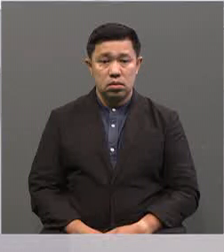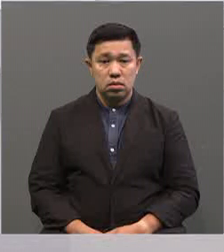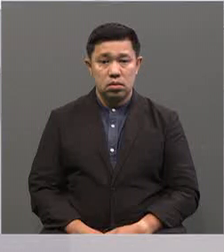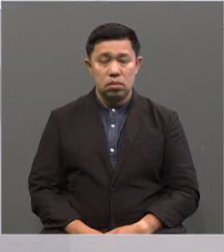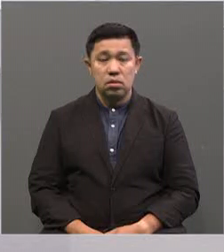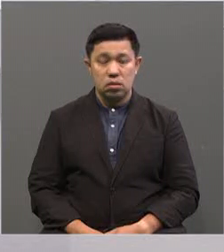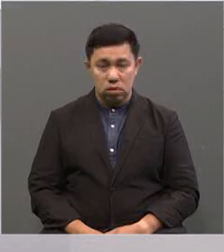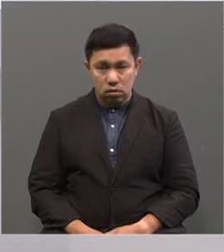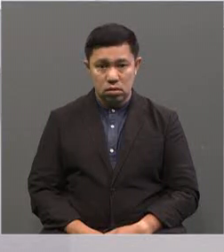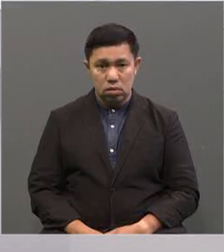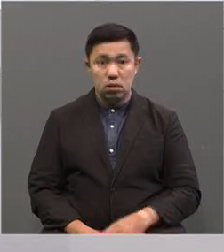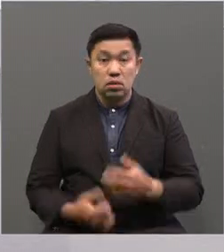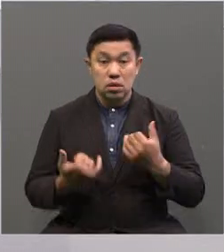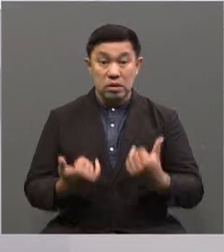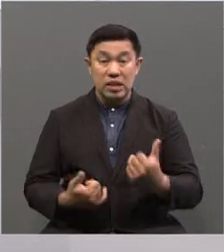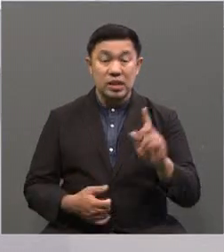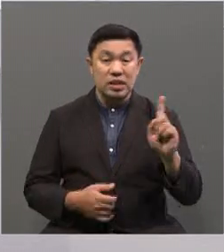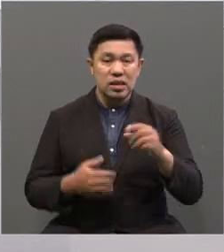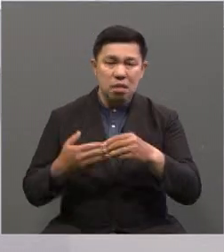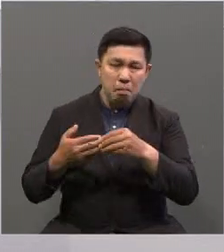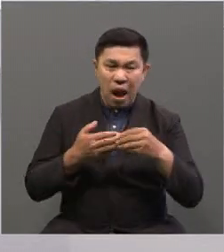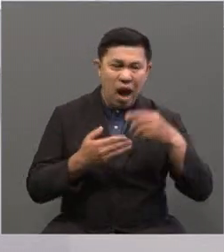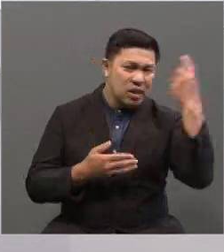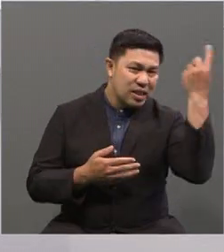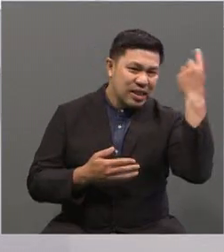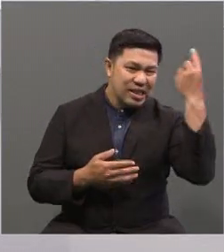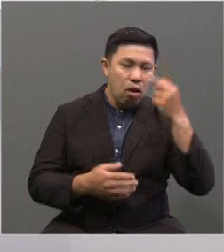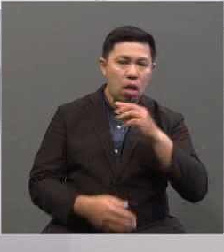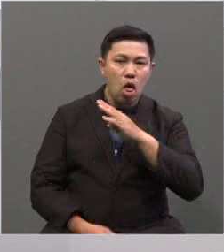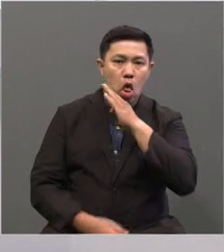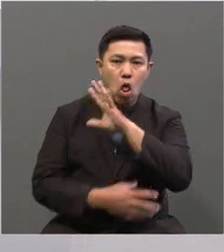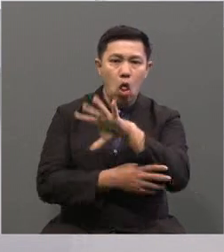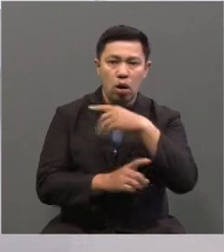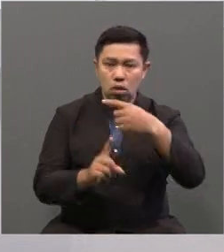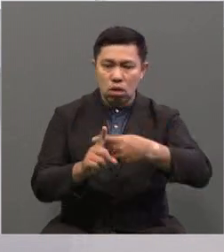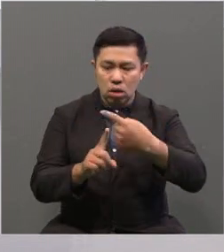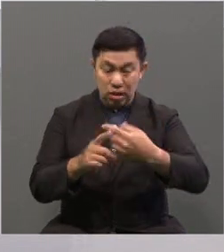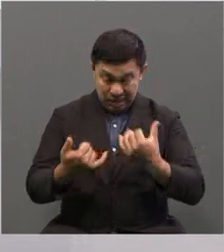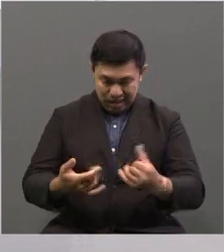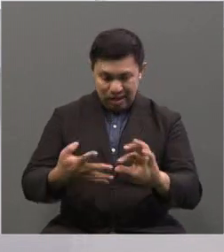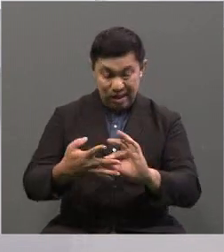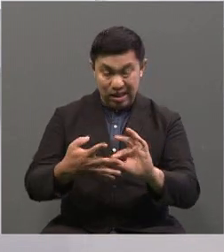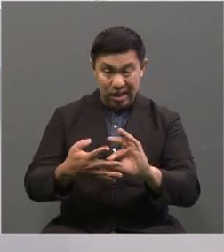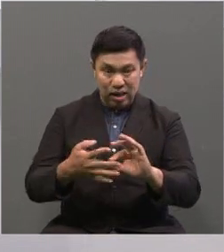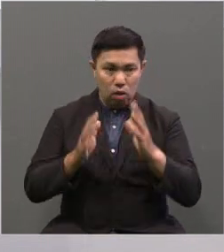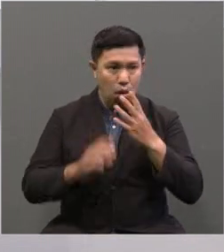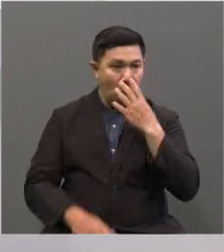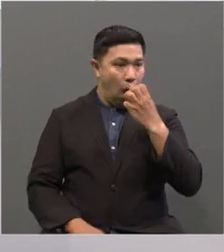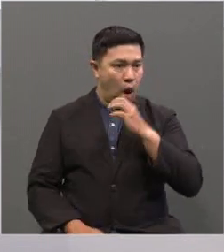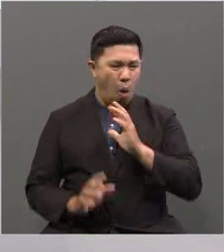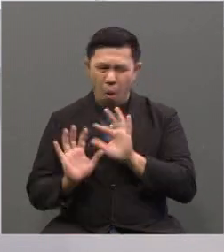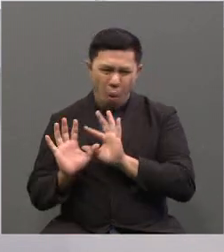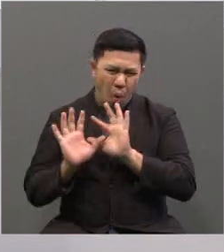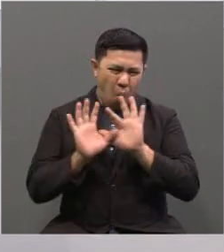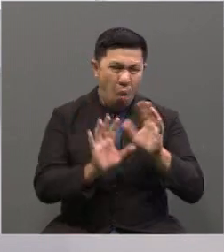ส่วนความคืบหน้าคดีทัวร์ทิปนะคะหลังจากที่เมื่อช่วงกลางเดือนที่ผ่านมาเนี่ยมีกลุ่มผู้เสียหายเขารวมตัวกันไปร้องขอความช่วยเหลือจากท